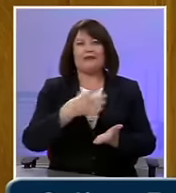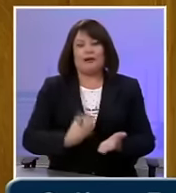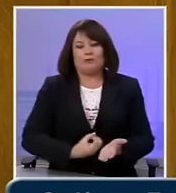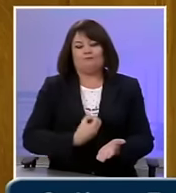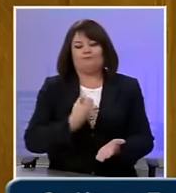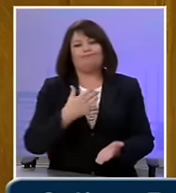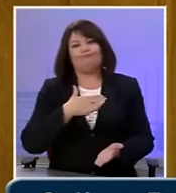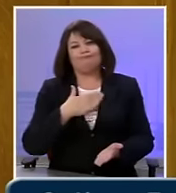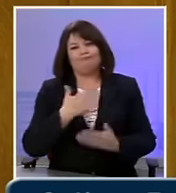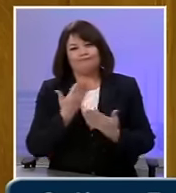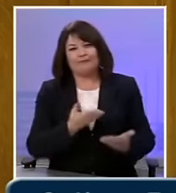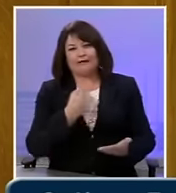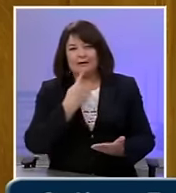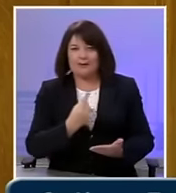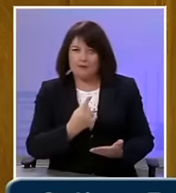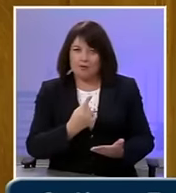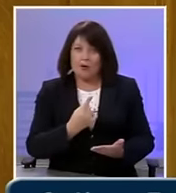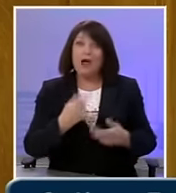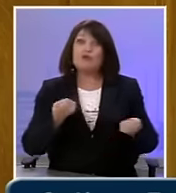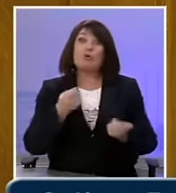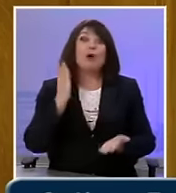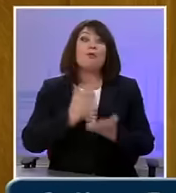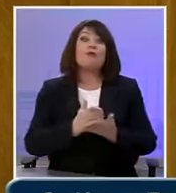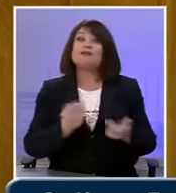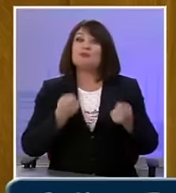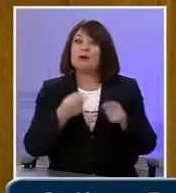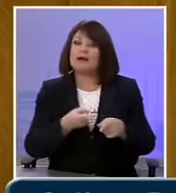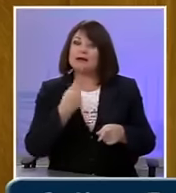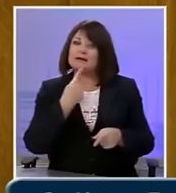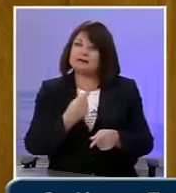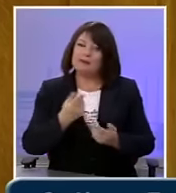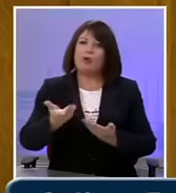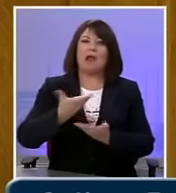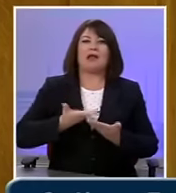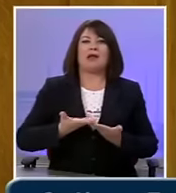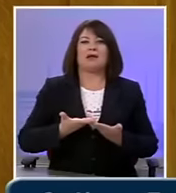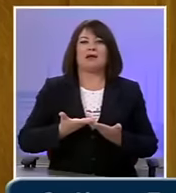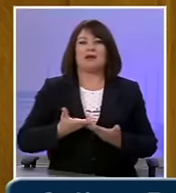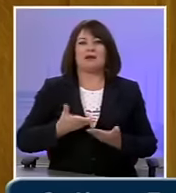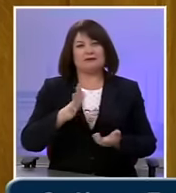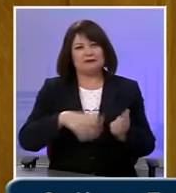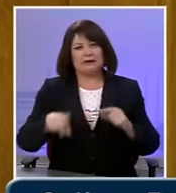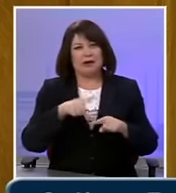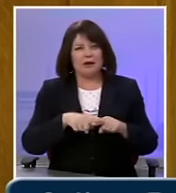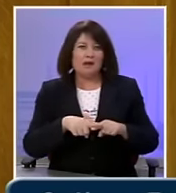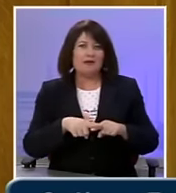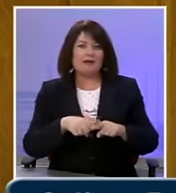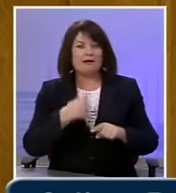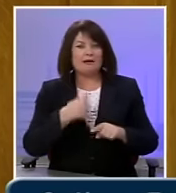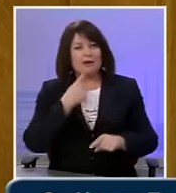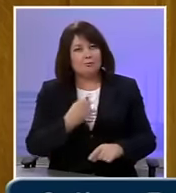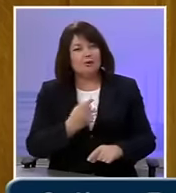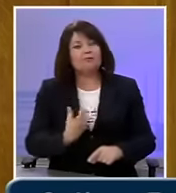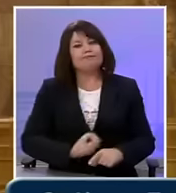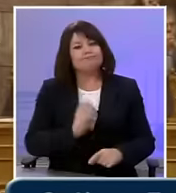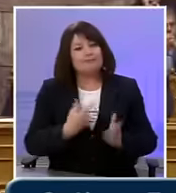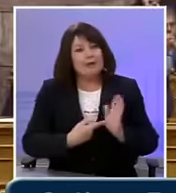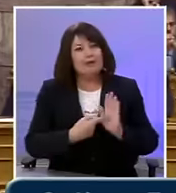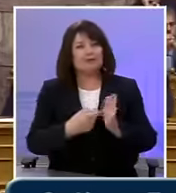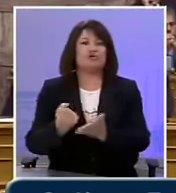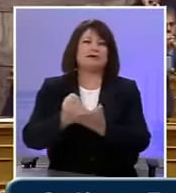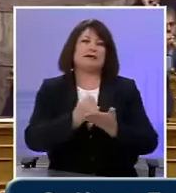ευγνωμοσύνη μου στις επιλογές που κάνατε, να εκφράσω την αλληλεγγύη μου και να εκφράσω τη στήριξή